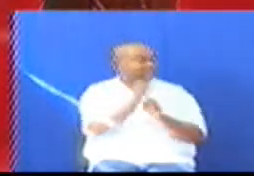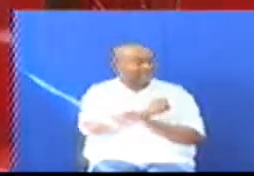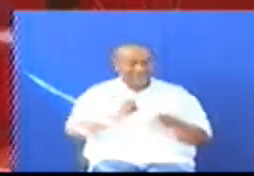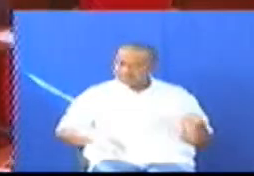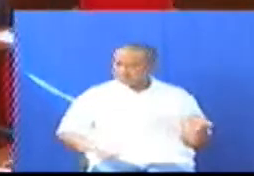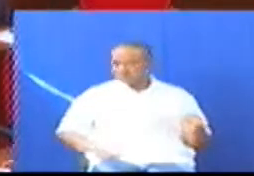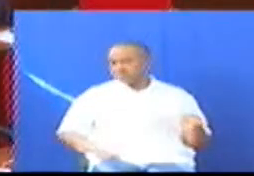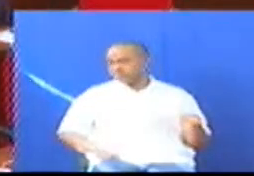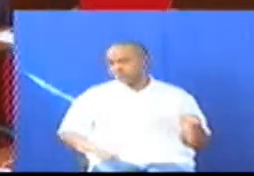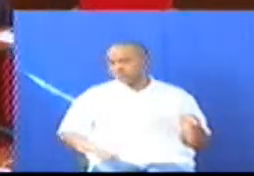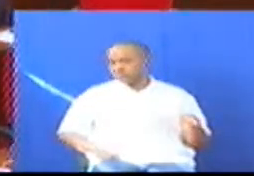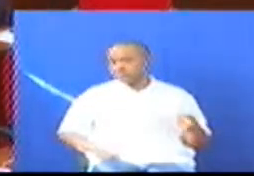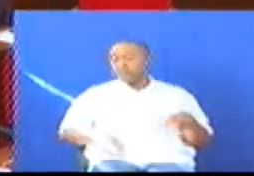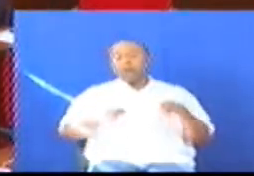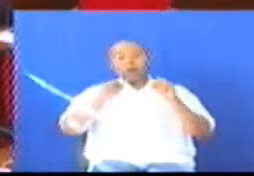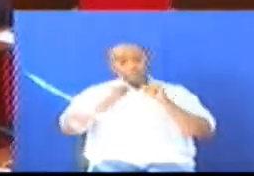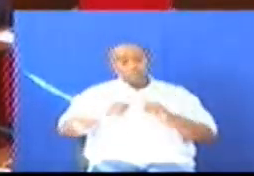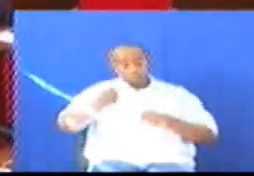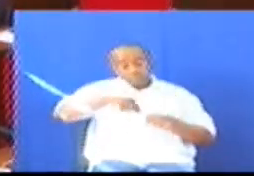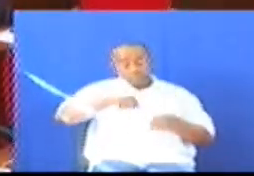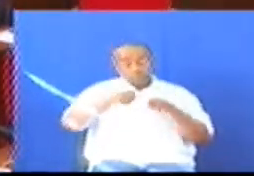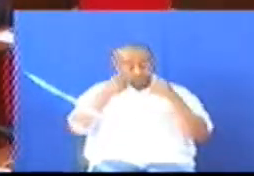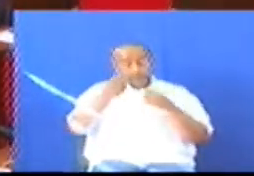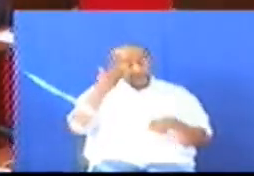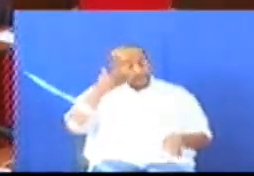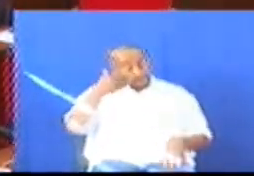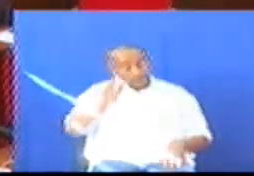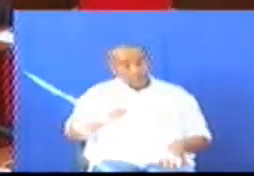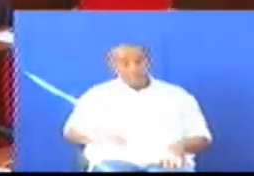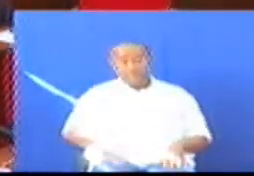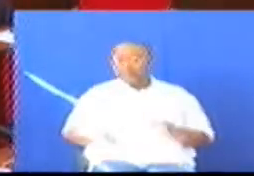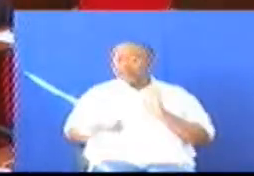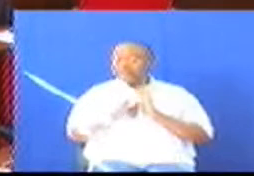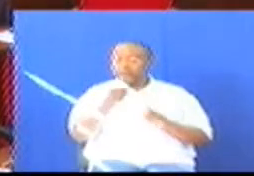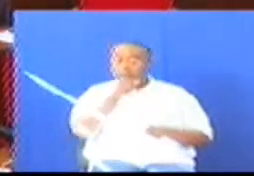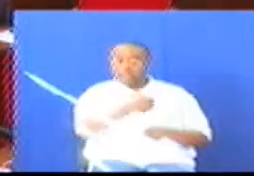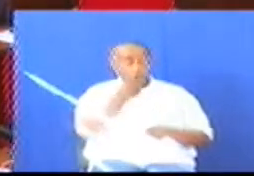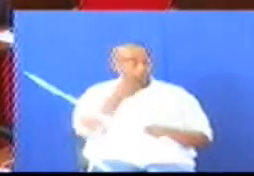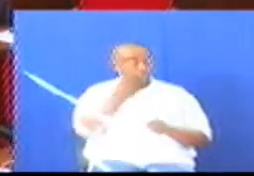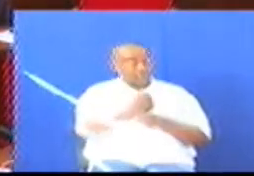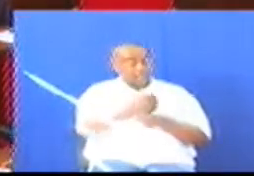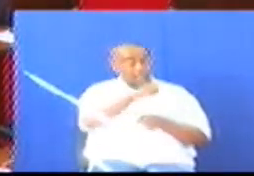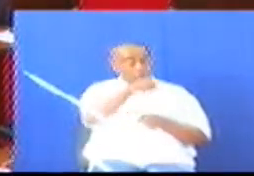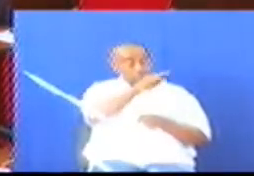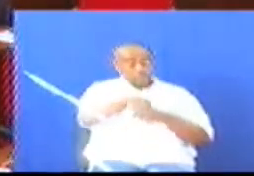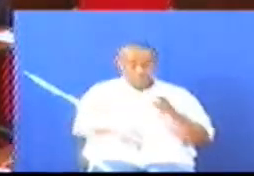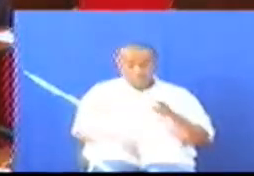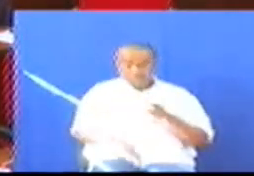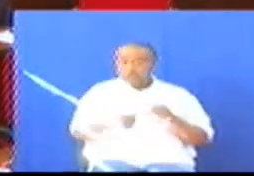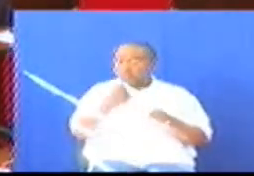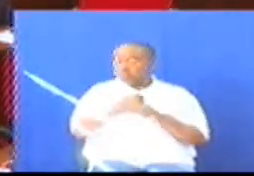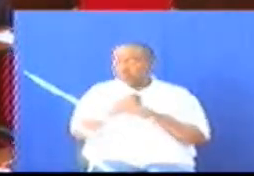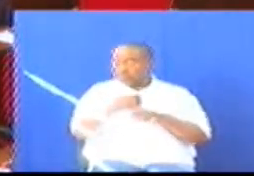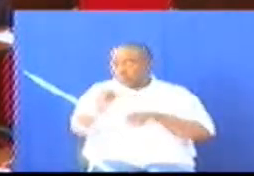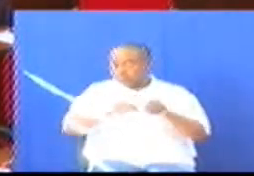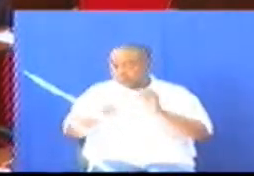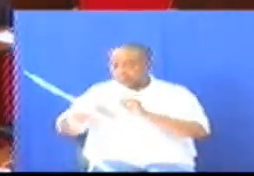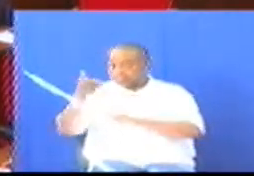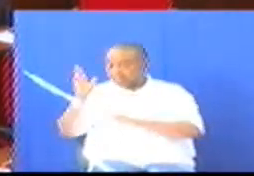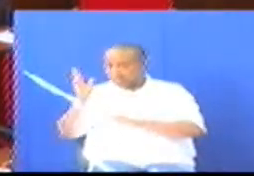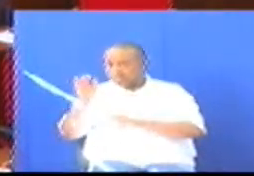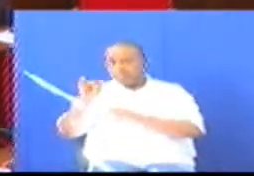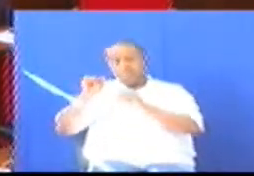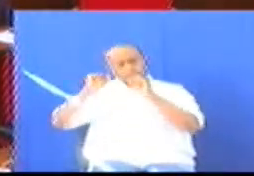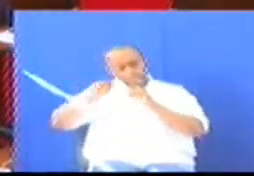hili. Lazima tuone umuhimu. Kama ikiwa hawa watu wamefanya uhalifu, wameifanyia ubadhirifu serikali, hatua za